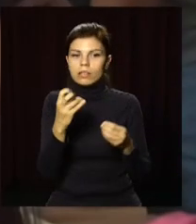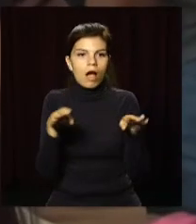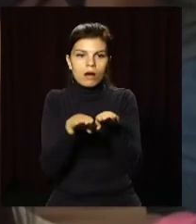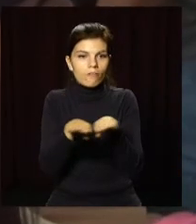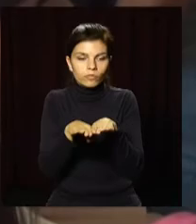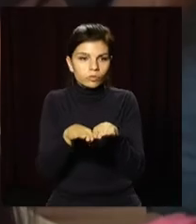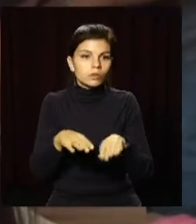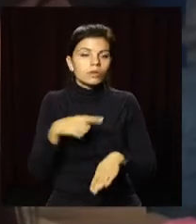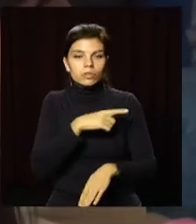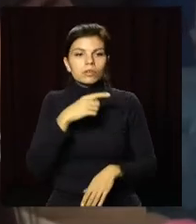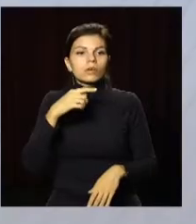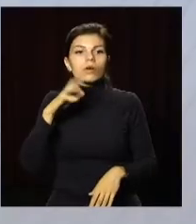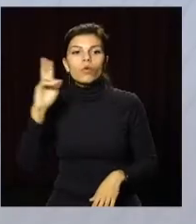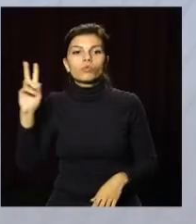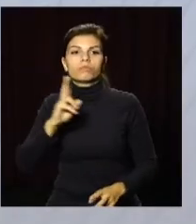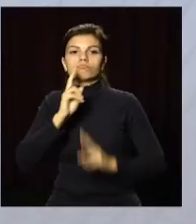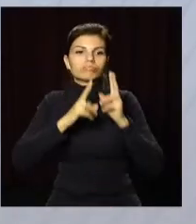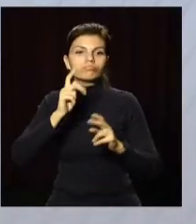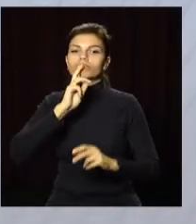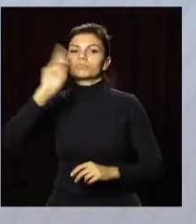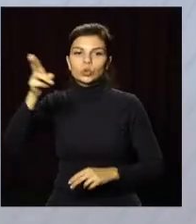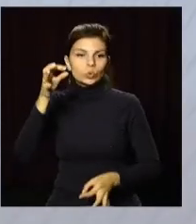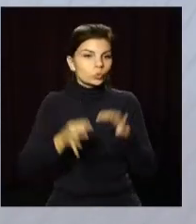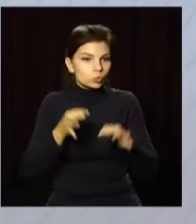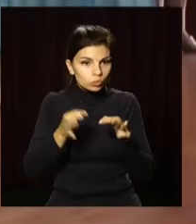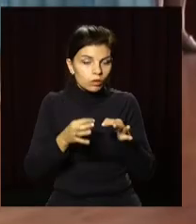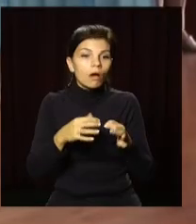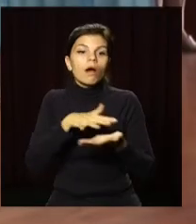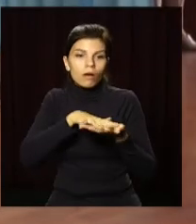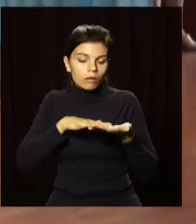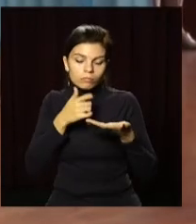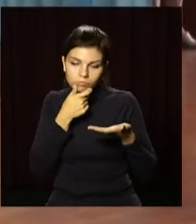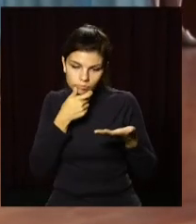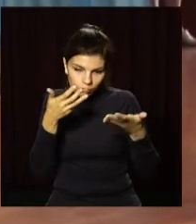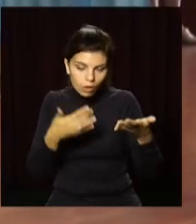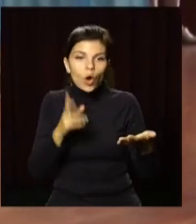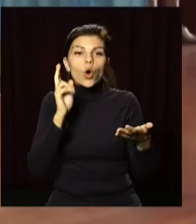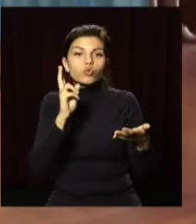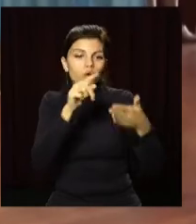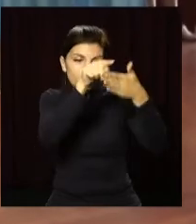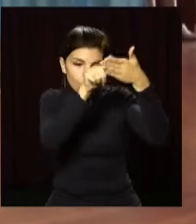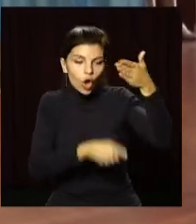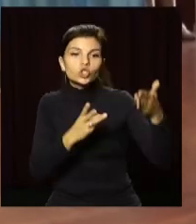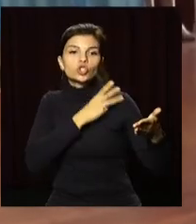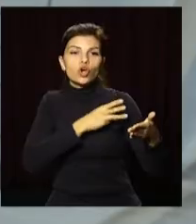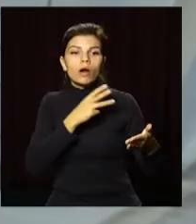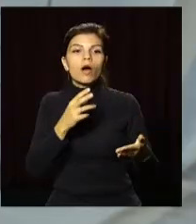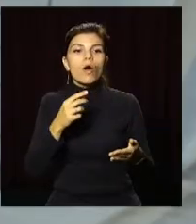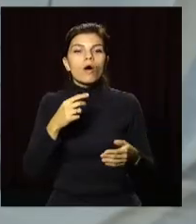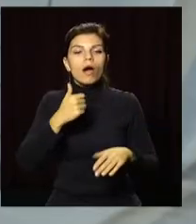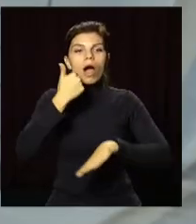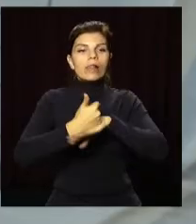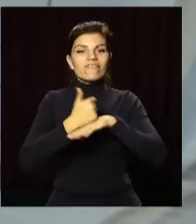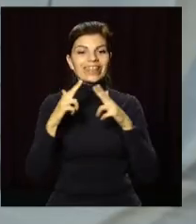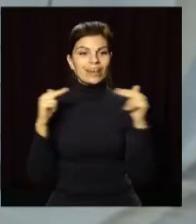рішенням і подали позовні заяви до суду. Розгляд справ триває. Що стосується кандидатів на посаду міського голови Дніпра, всі